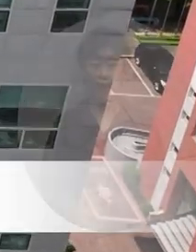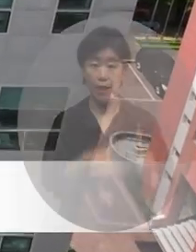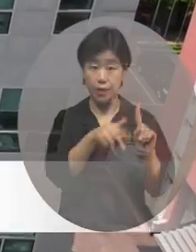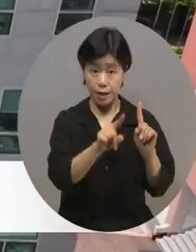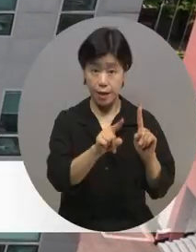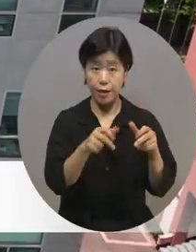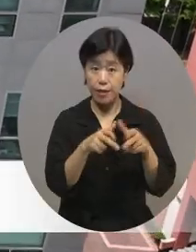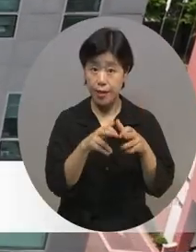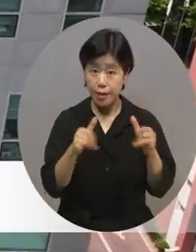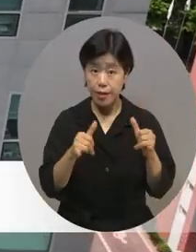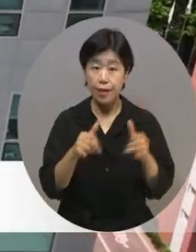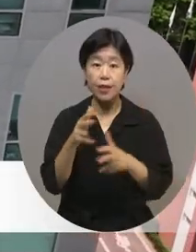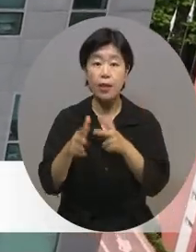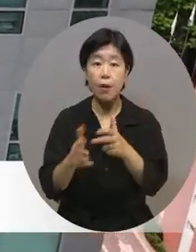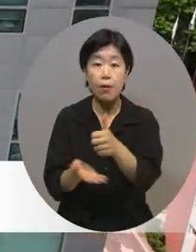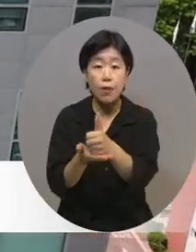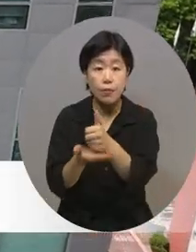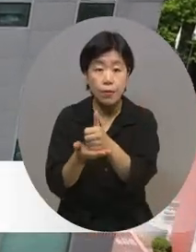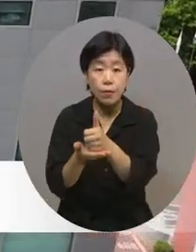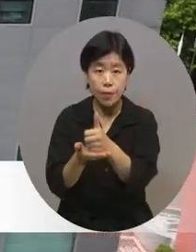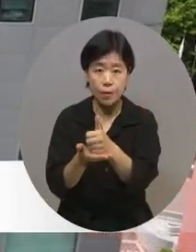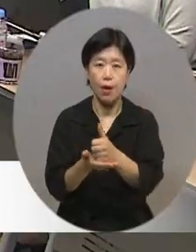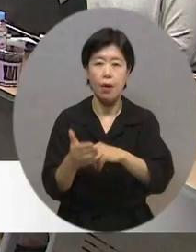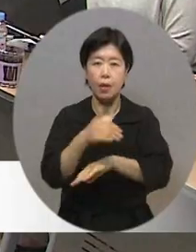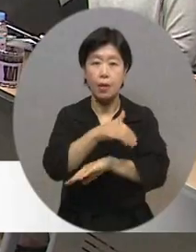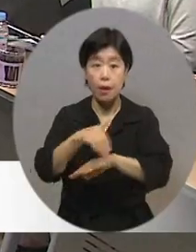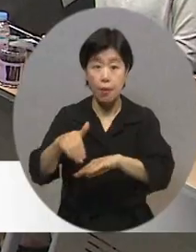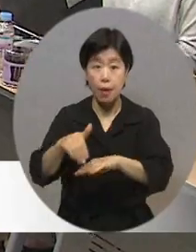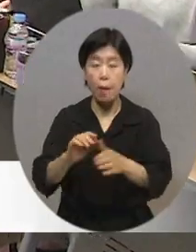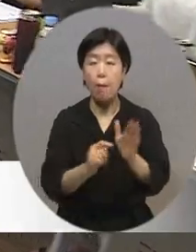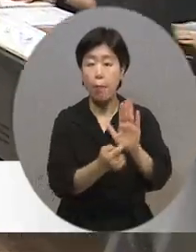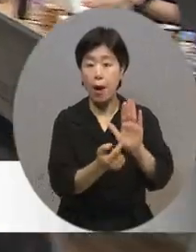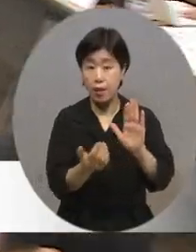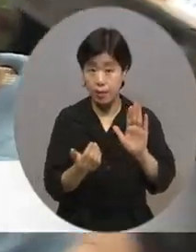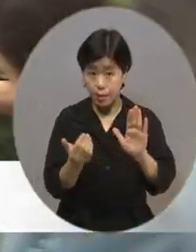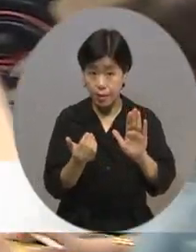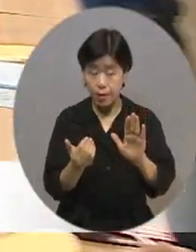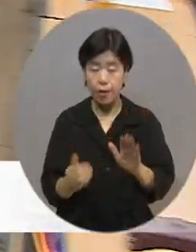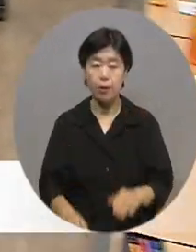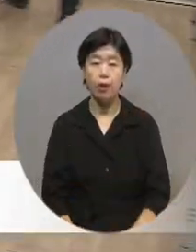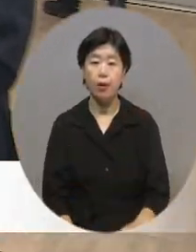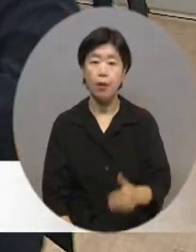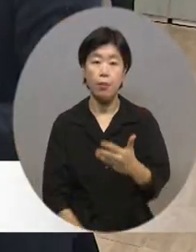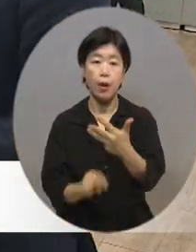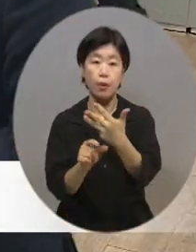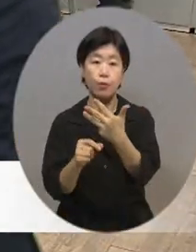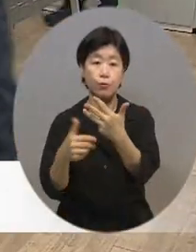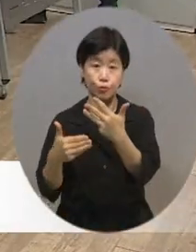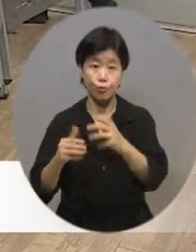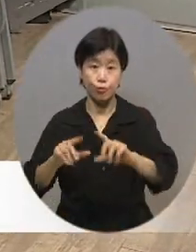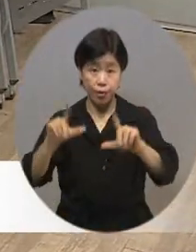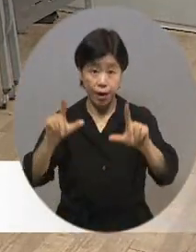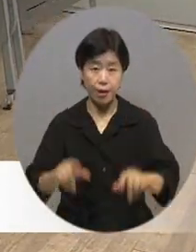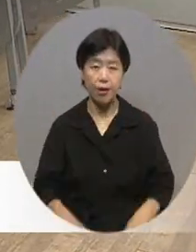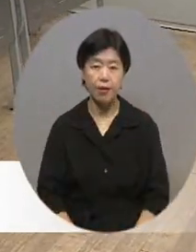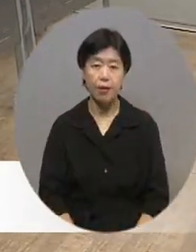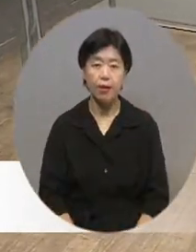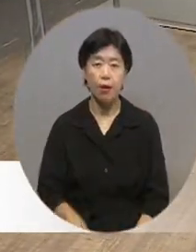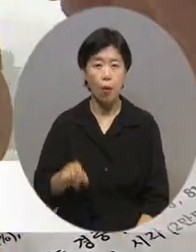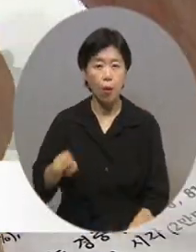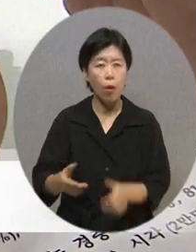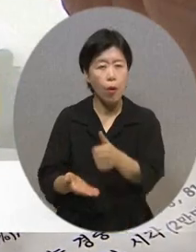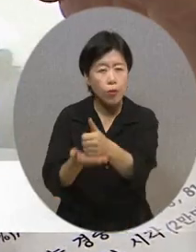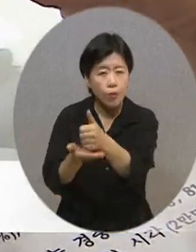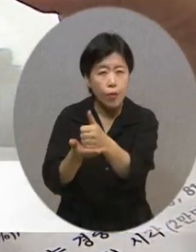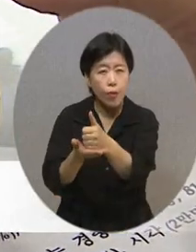제1차 장애인 기업 활동 촉진 기본계획 수립 발표에 앞서 지난 9일 장애인 기업 종합지원센터에서 장애인 기업